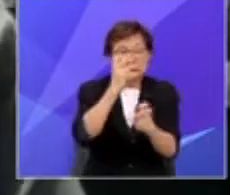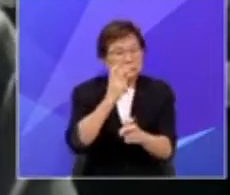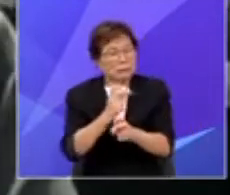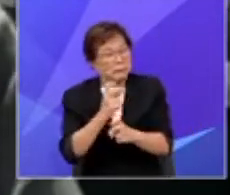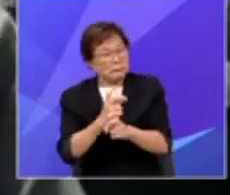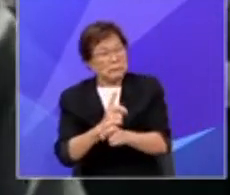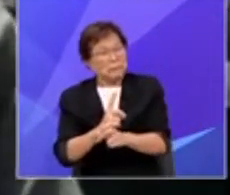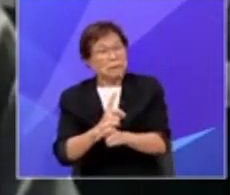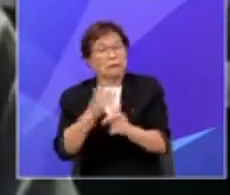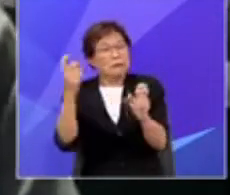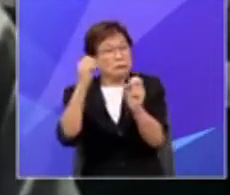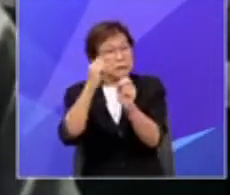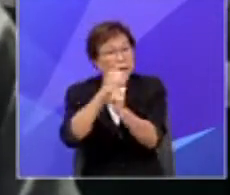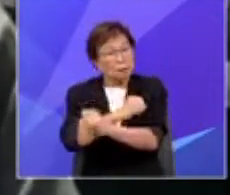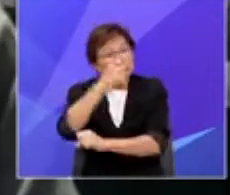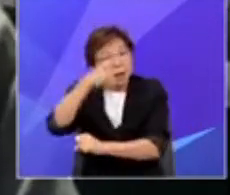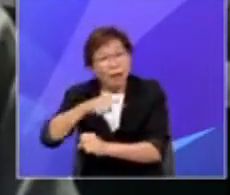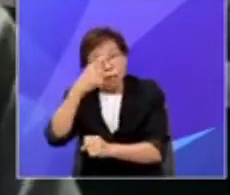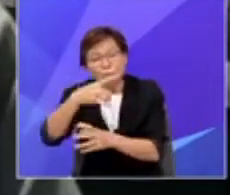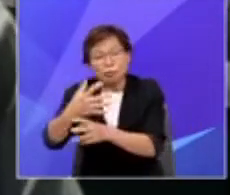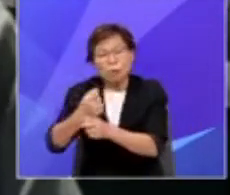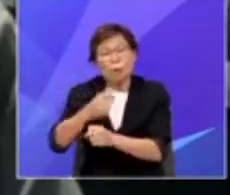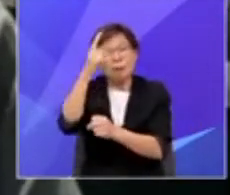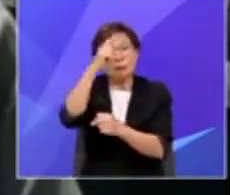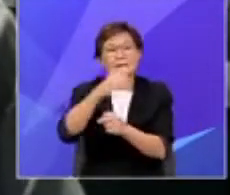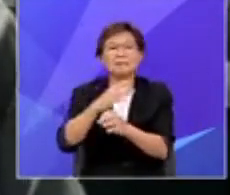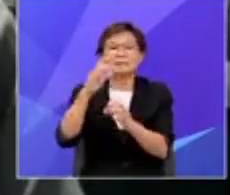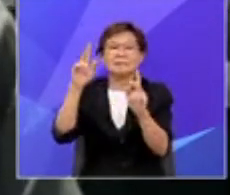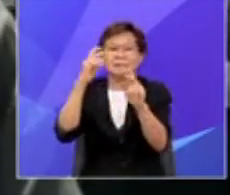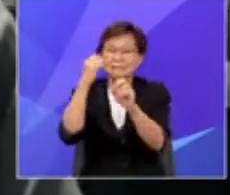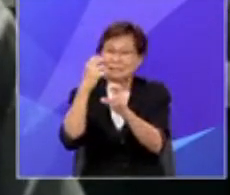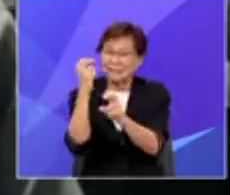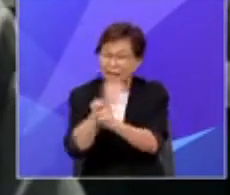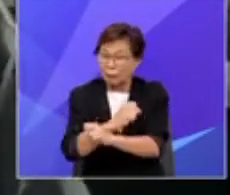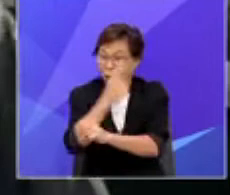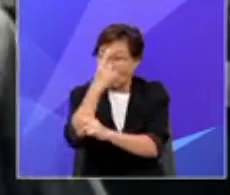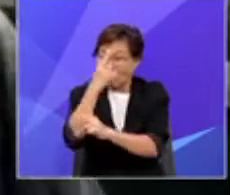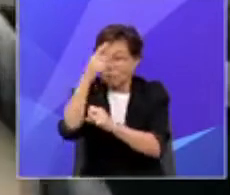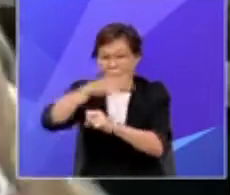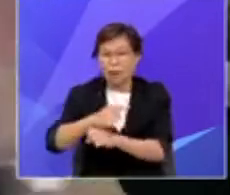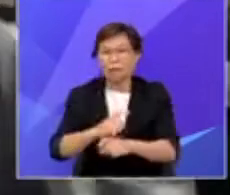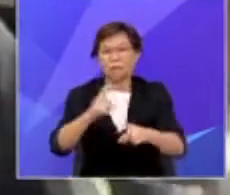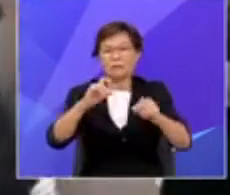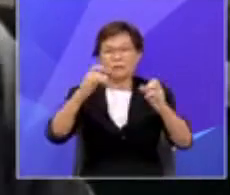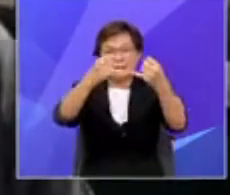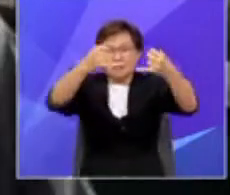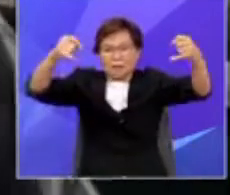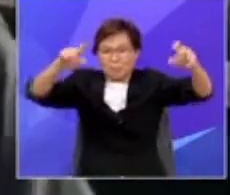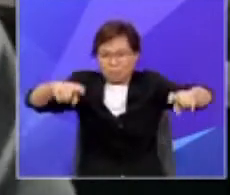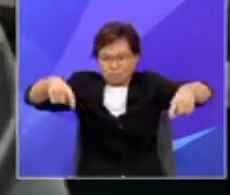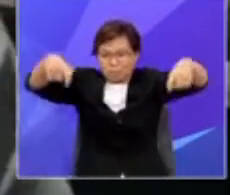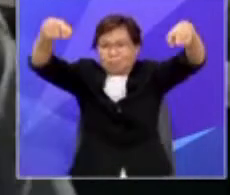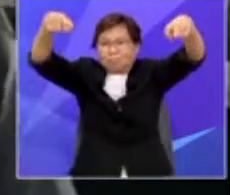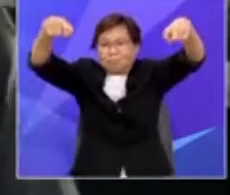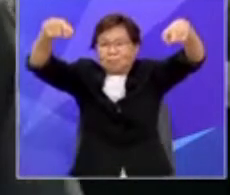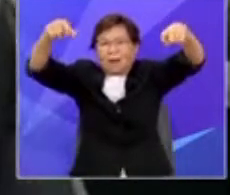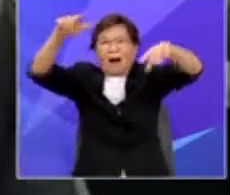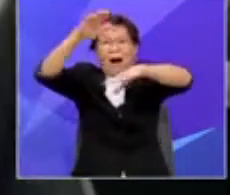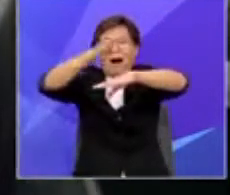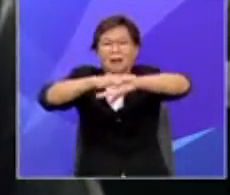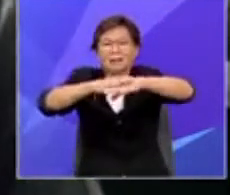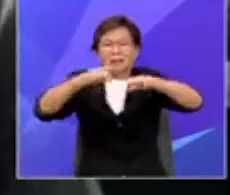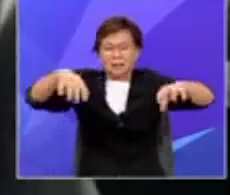di Thailand contohnya ialah untuk mendapat ruang untuk kita menggantung keyboard di atas tiang-tiang